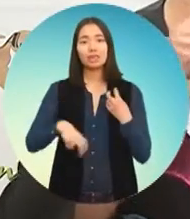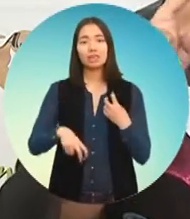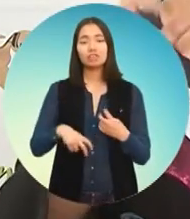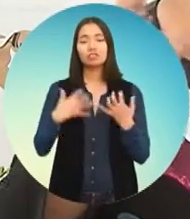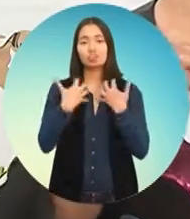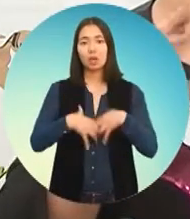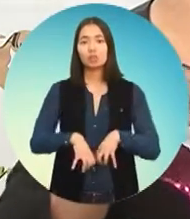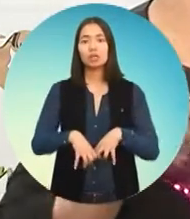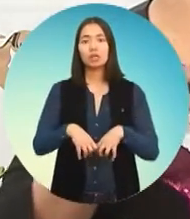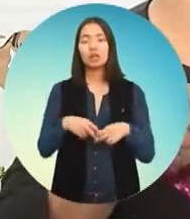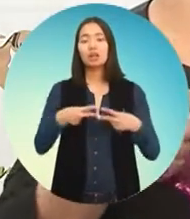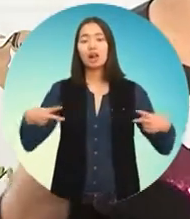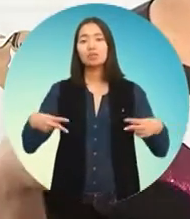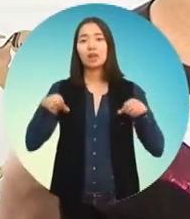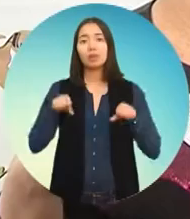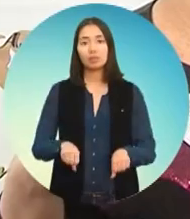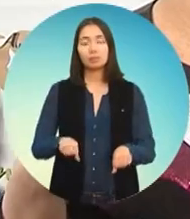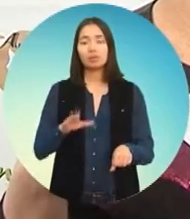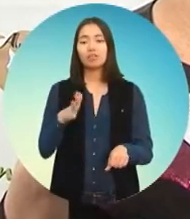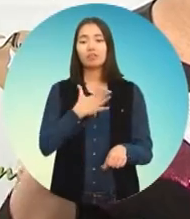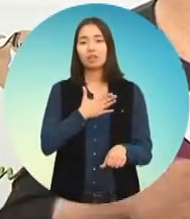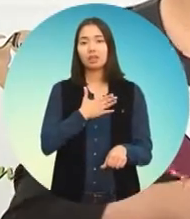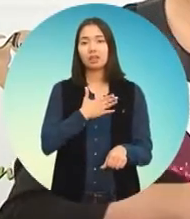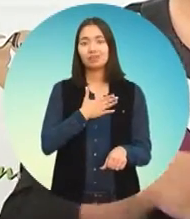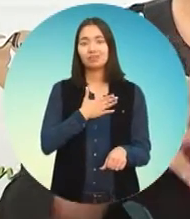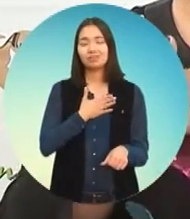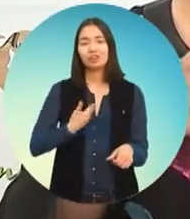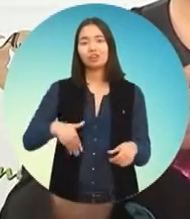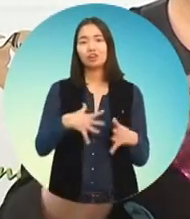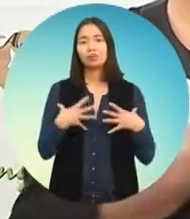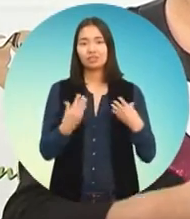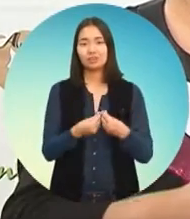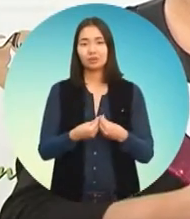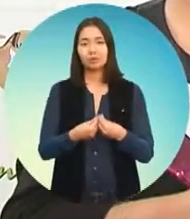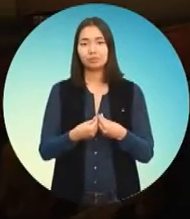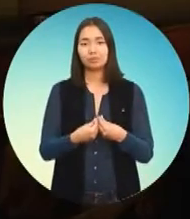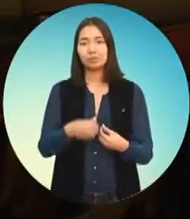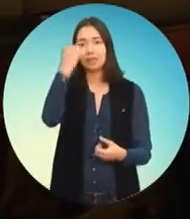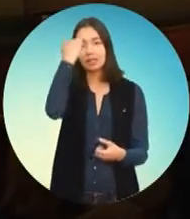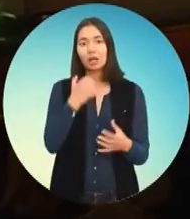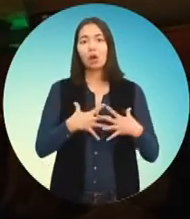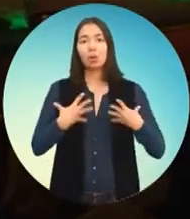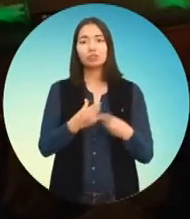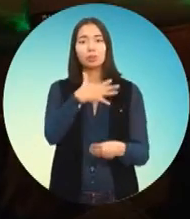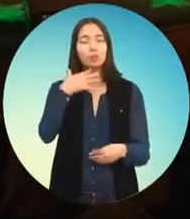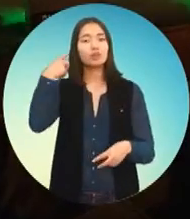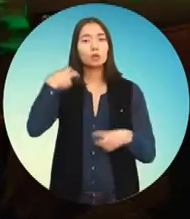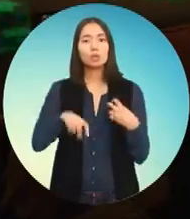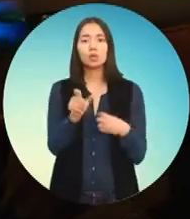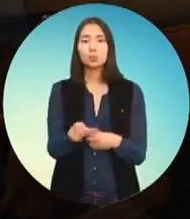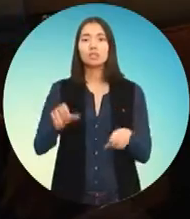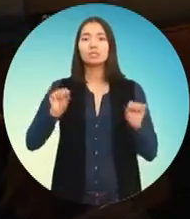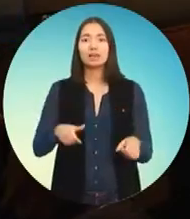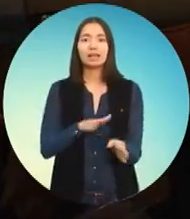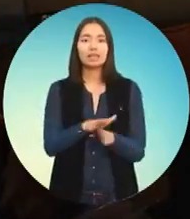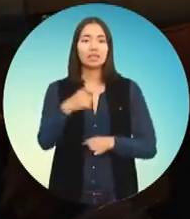глухие считаются равноправными в нашем обществе. Благодаря обществу множество глухих людей